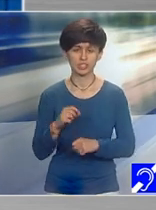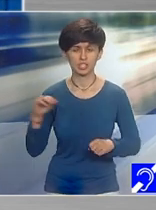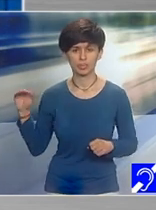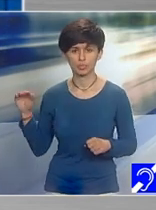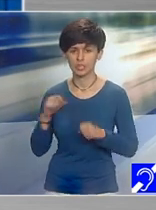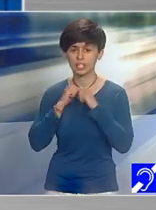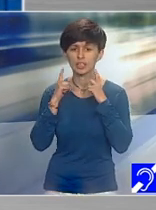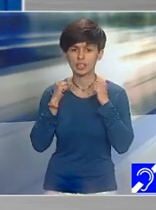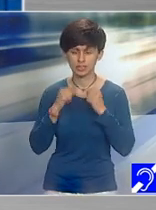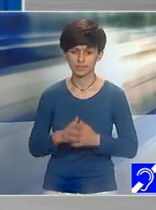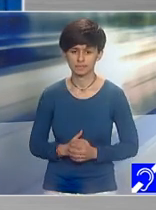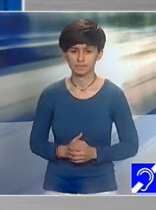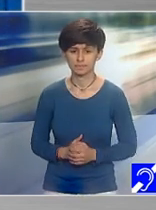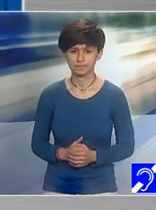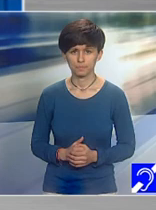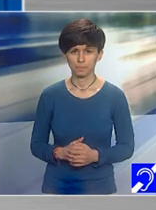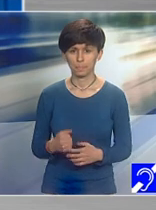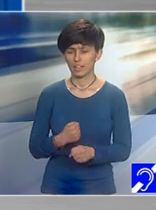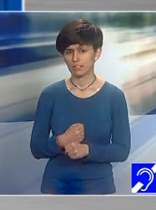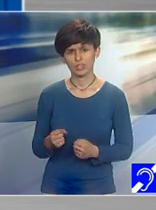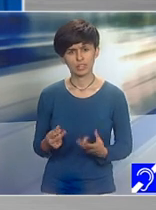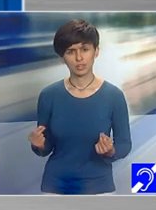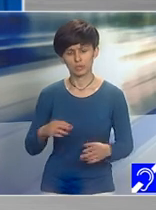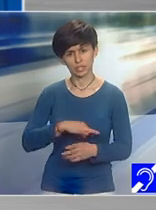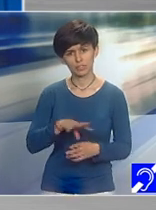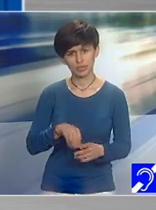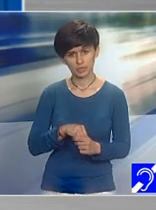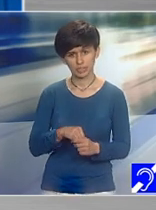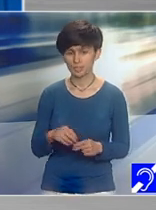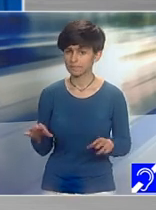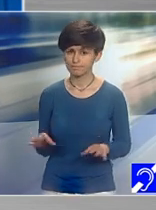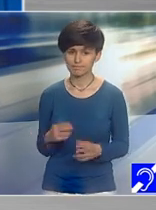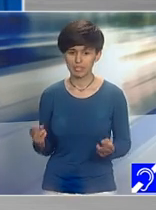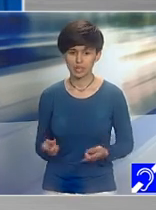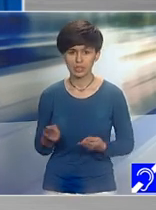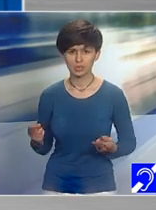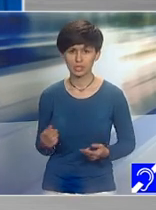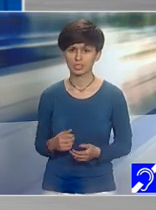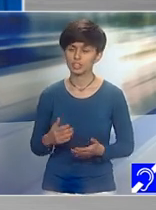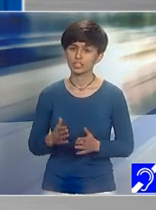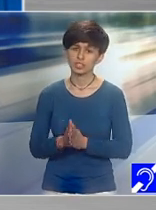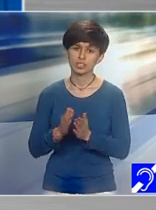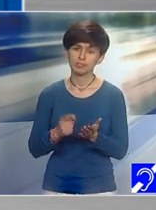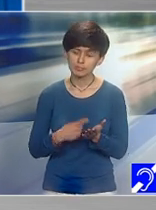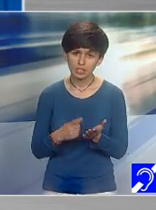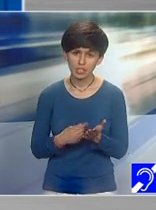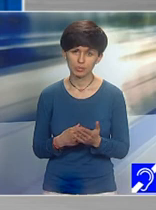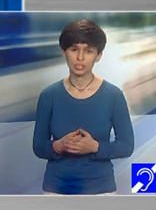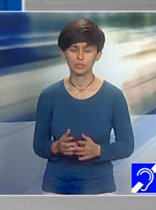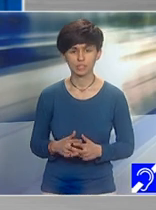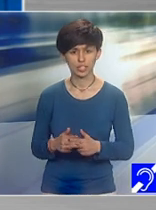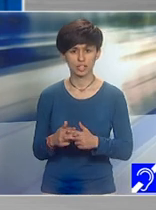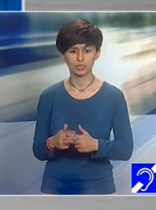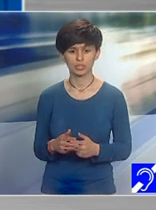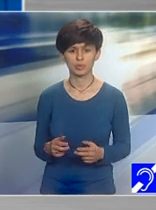probleme. Foarte, foarte multe familii ne-au căutat și ne-au rugat să căutăm, să-i ajutăm în așa fel încât să poată să meargă. Nu mai conta